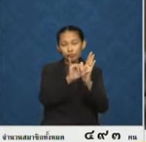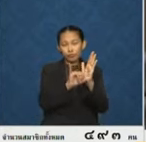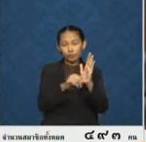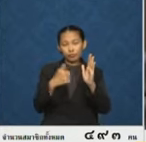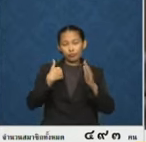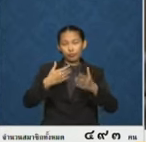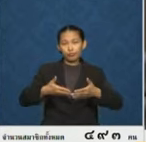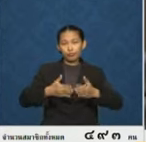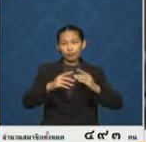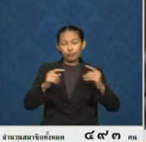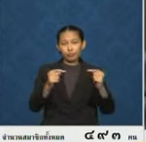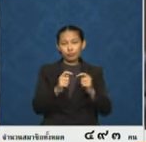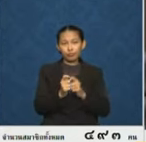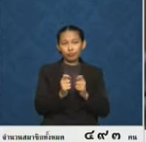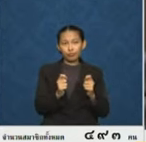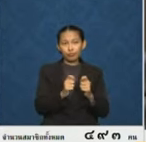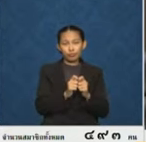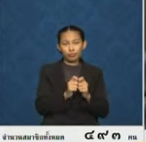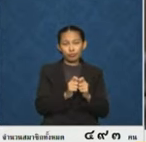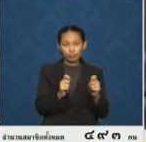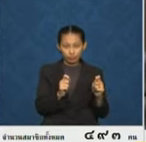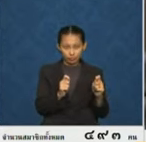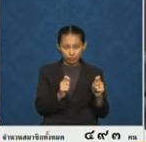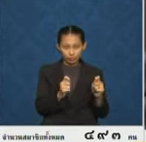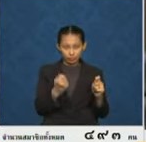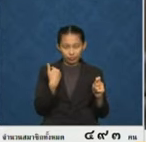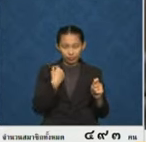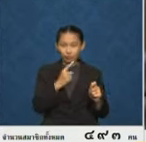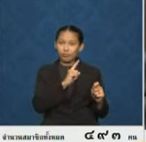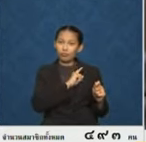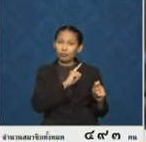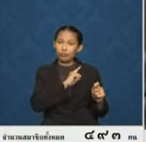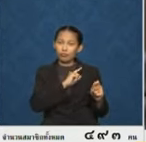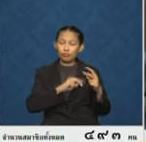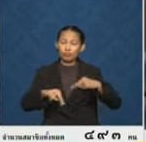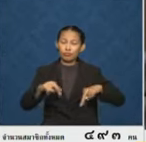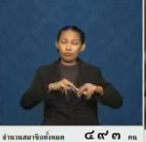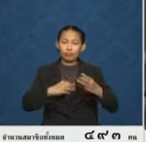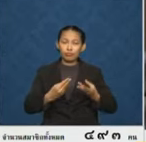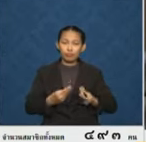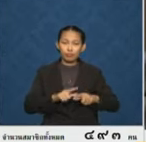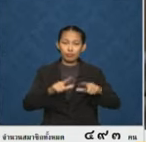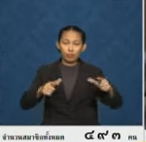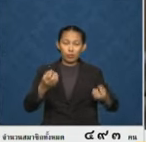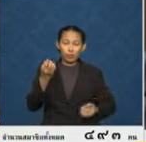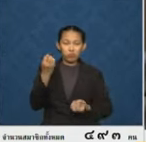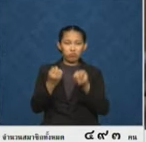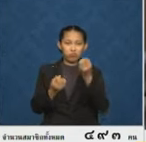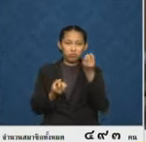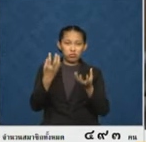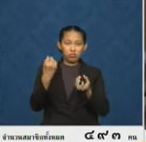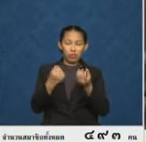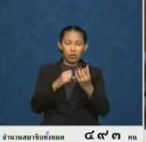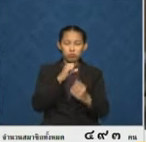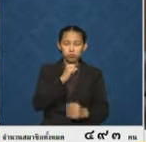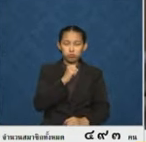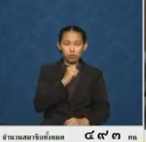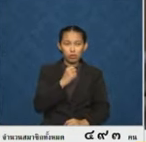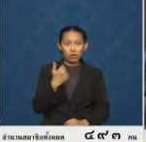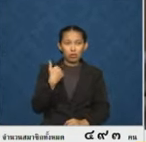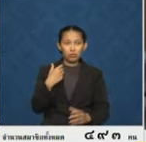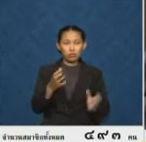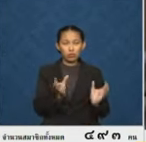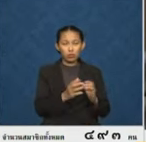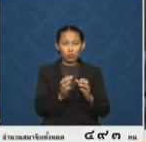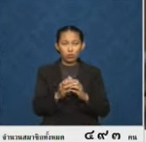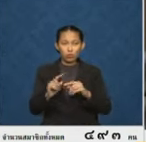จัดตั้งอนุกรรมการที่รับผิดชอบในเรื่องที่ดินป่าเสื่อมโทรมหลายคณะด้วยกันแต่คณะ